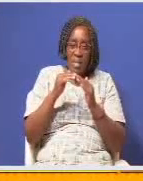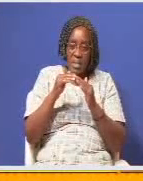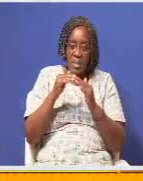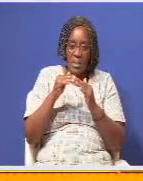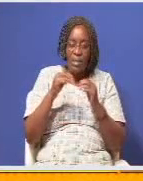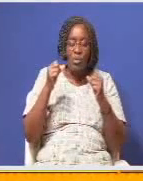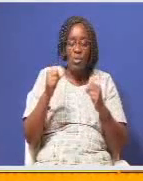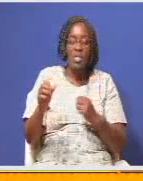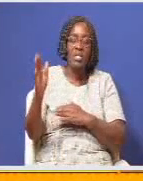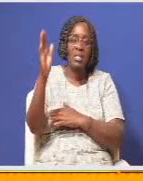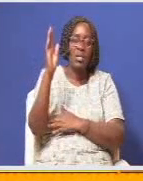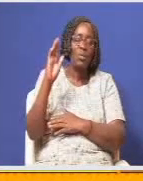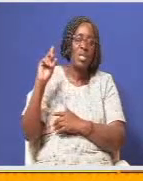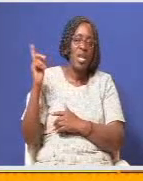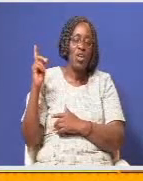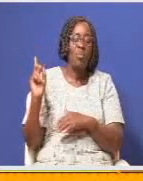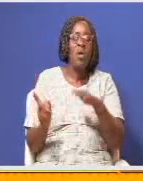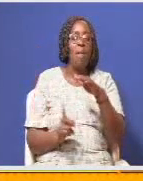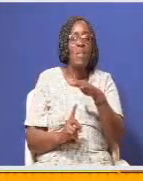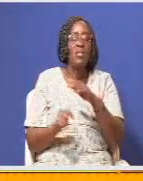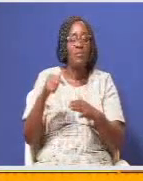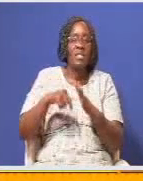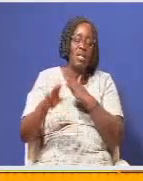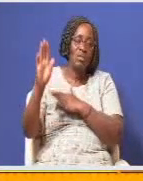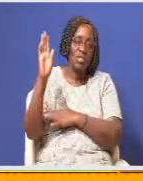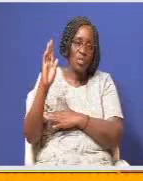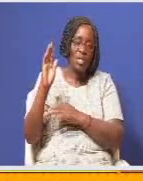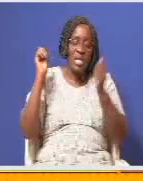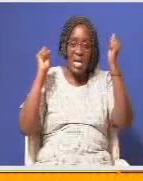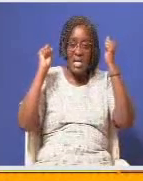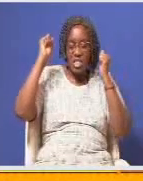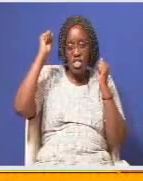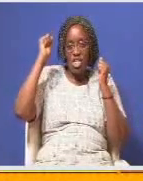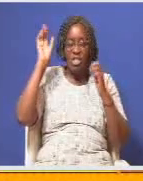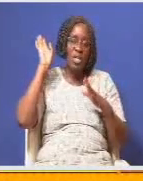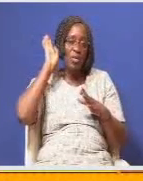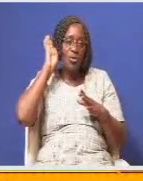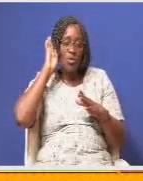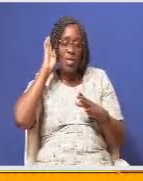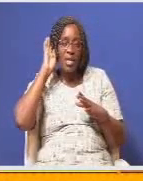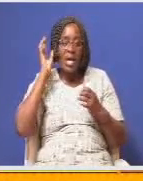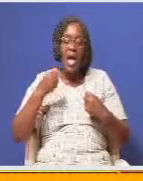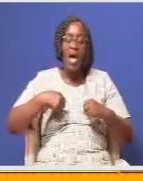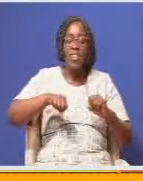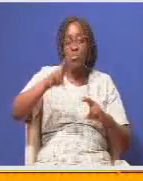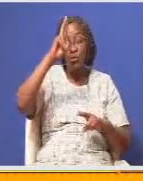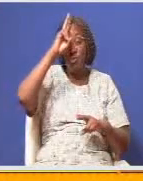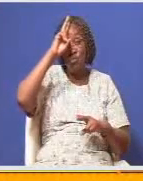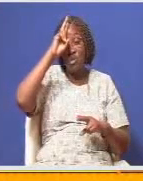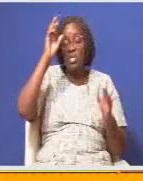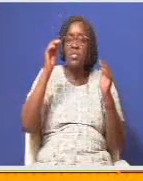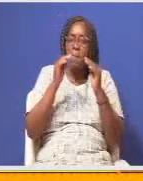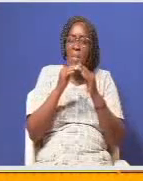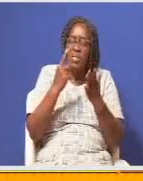kama shimunane yo Nairobi. Minista wakaribu ndene kithure kidekewa njeshi ende nduale. Na munane wa Boris newe inspector kwa mene bethi litabaike karuke kwa